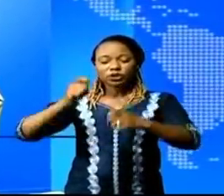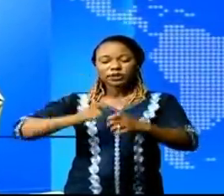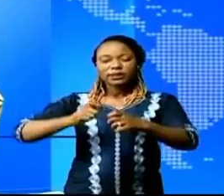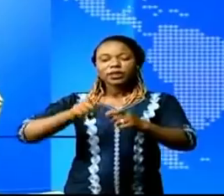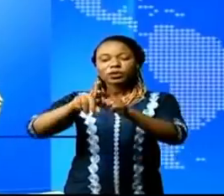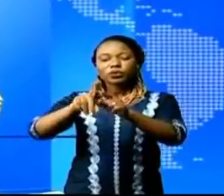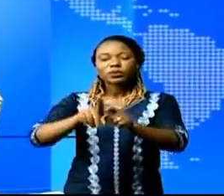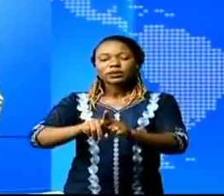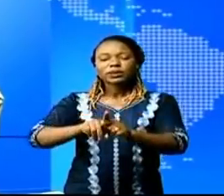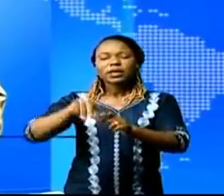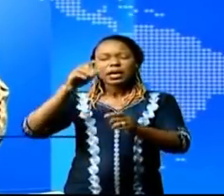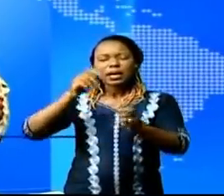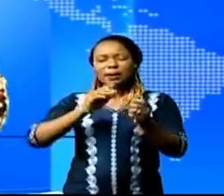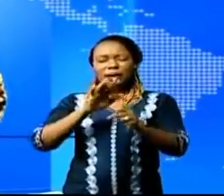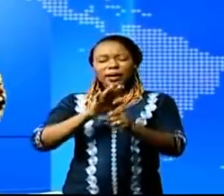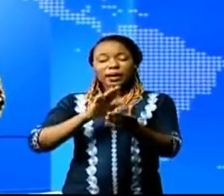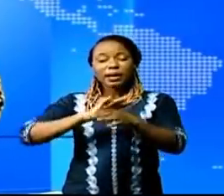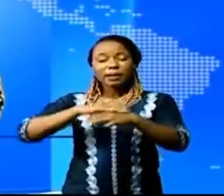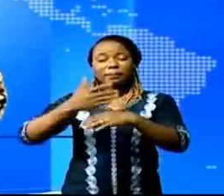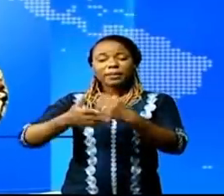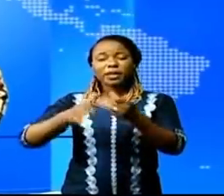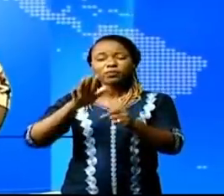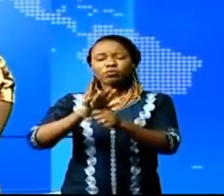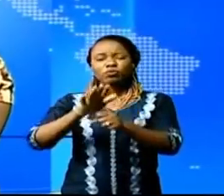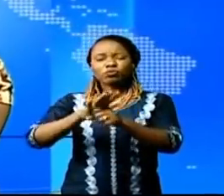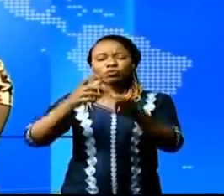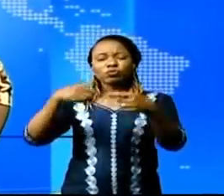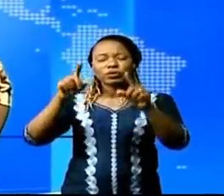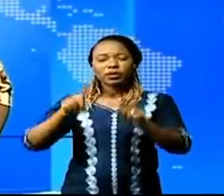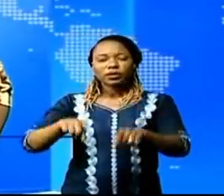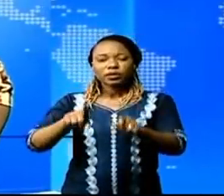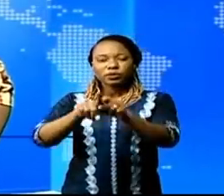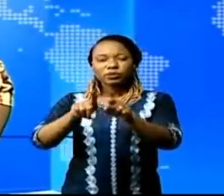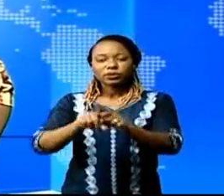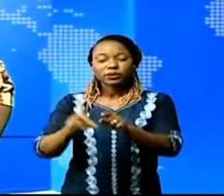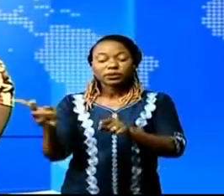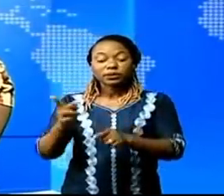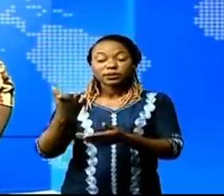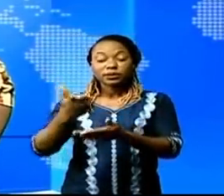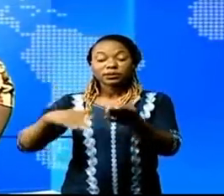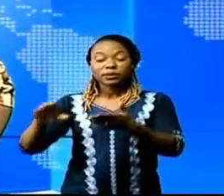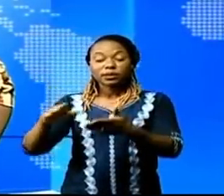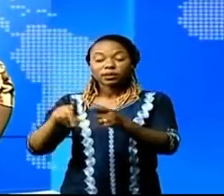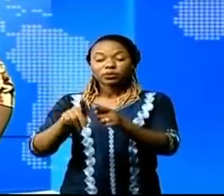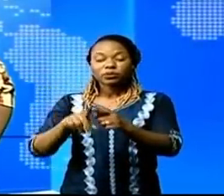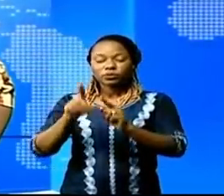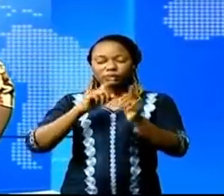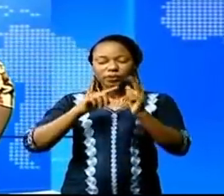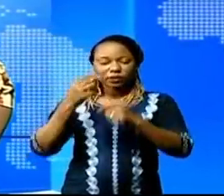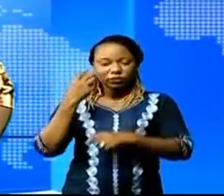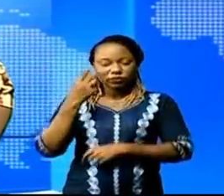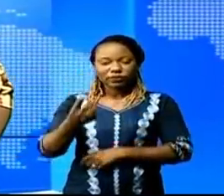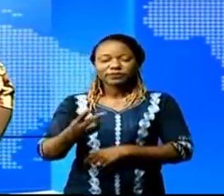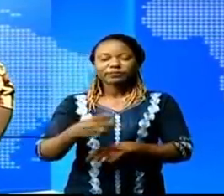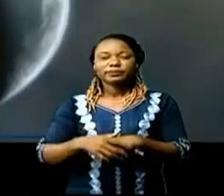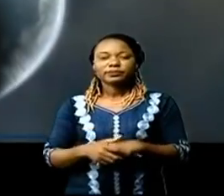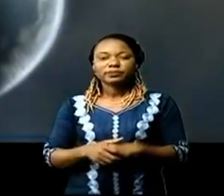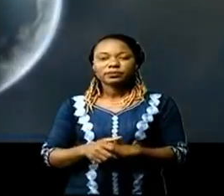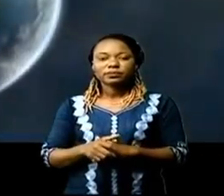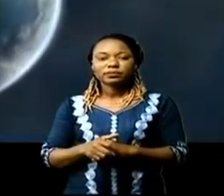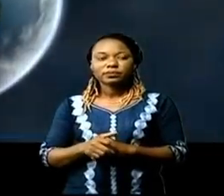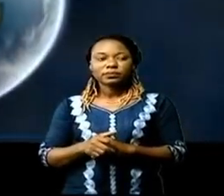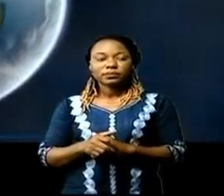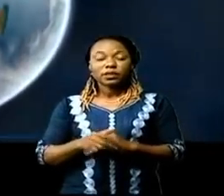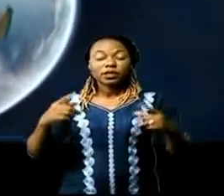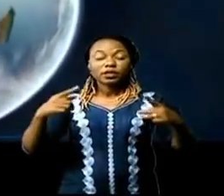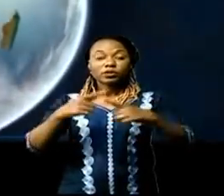après plusieurs années dans un procès entre les deux États. Reportage Cédric Kenina. Un